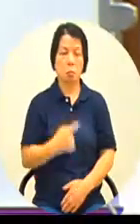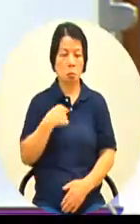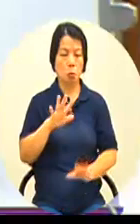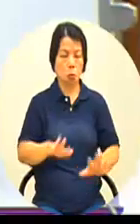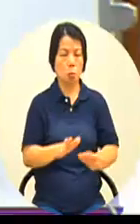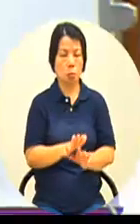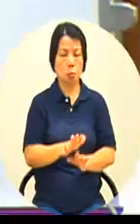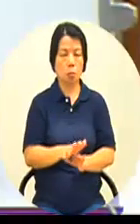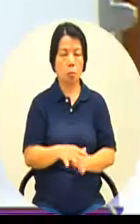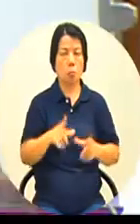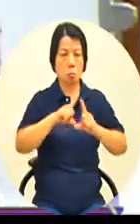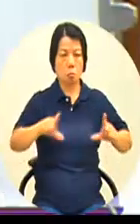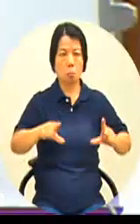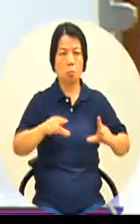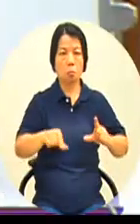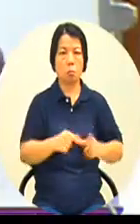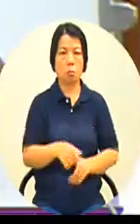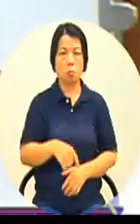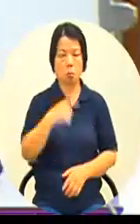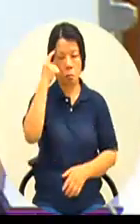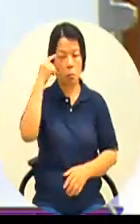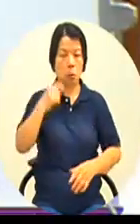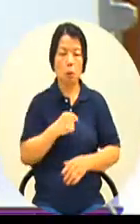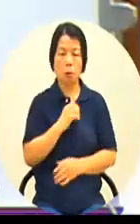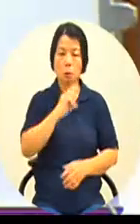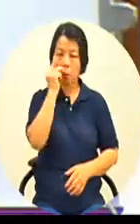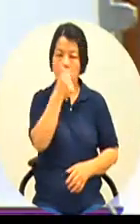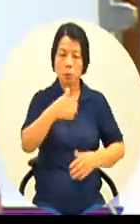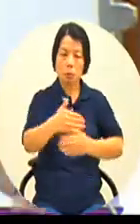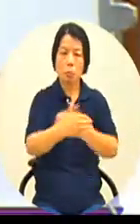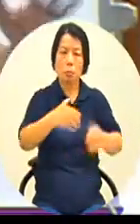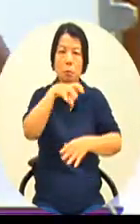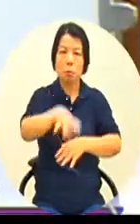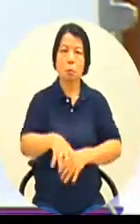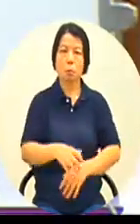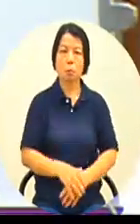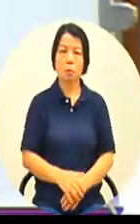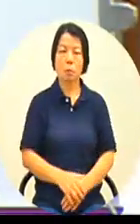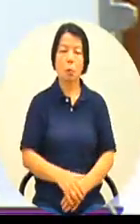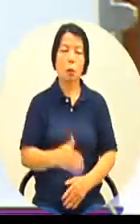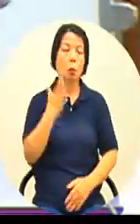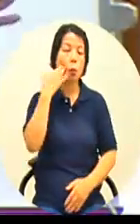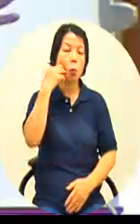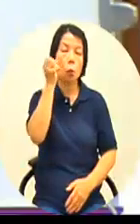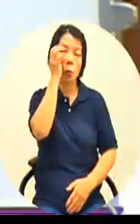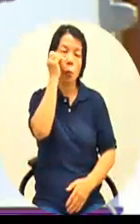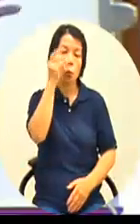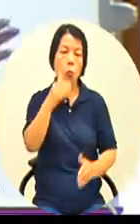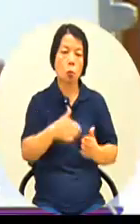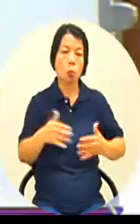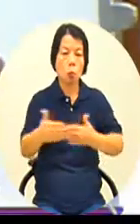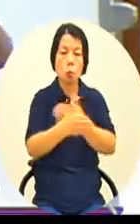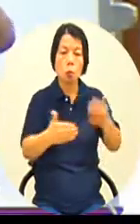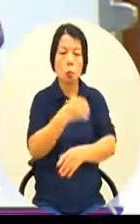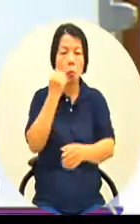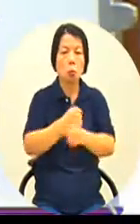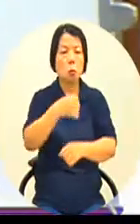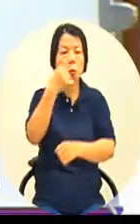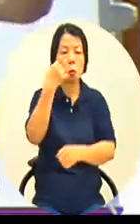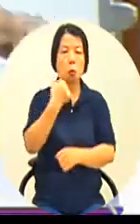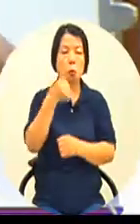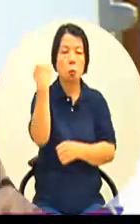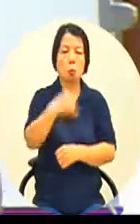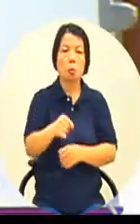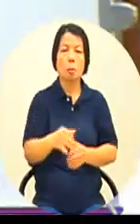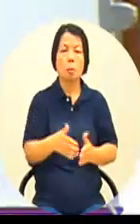句话，尤其交通局，你若观光啦交通用袂好势，那个也是等